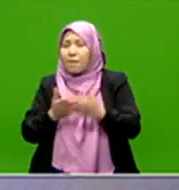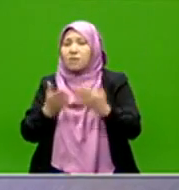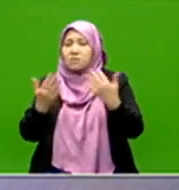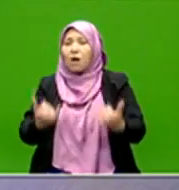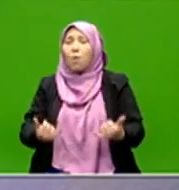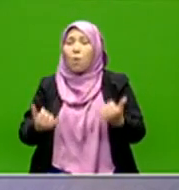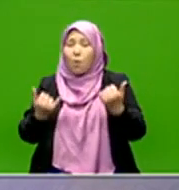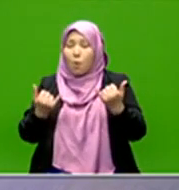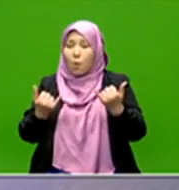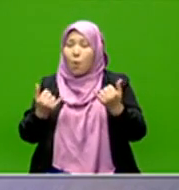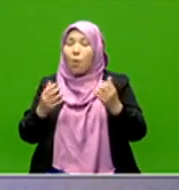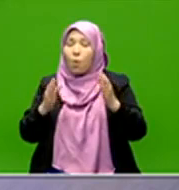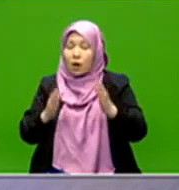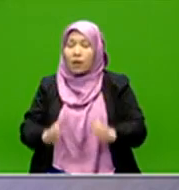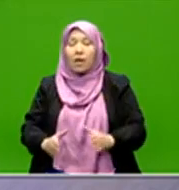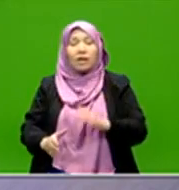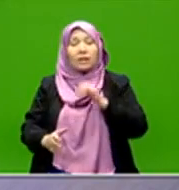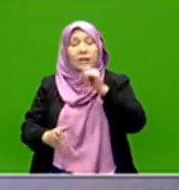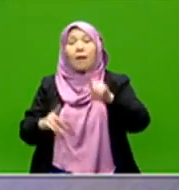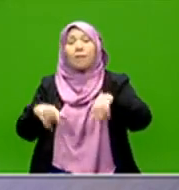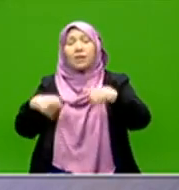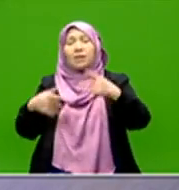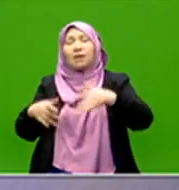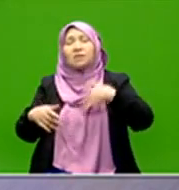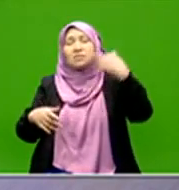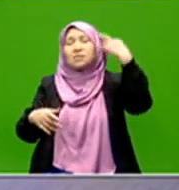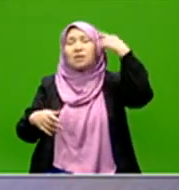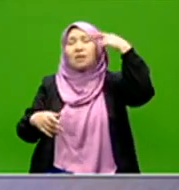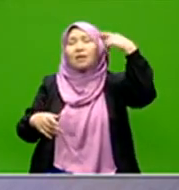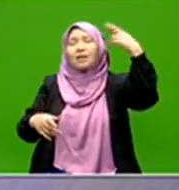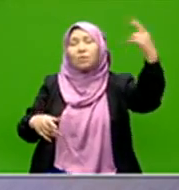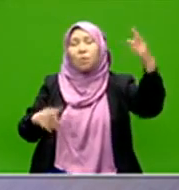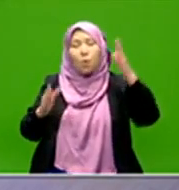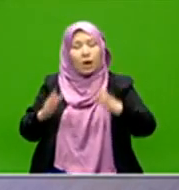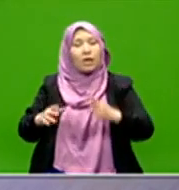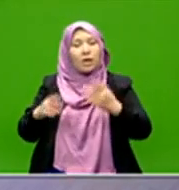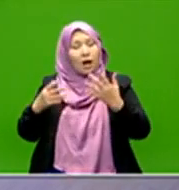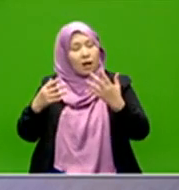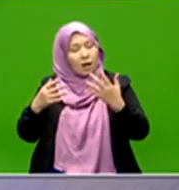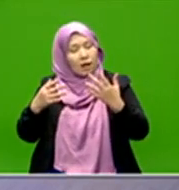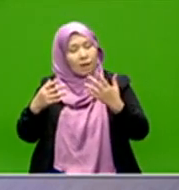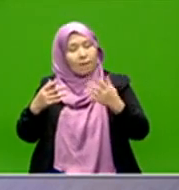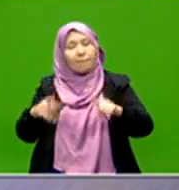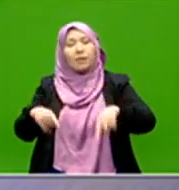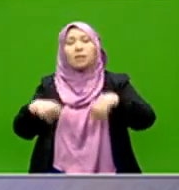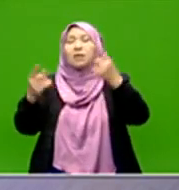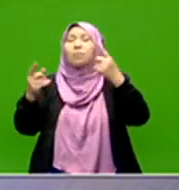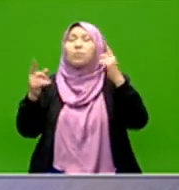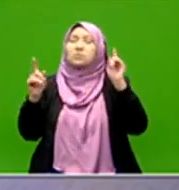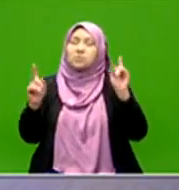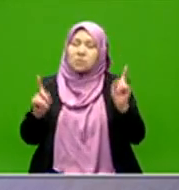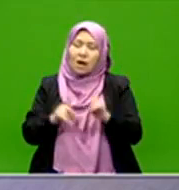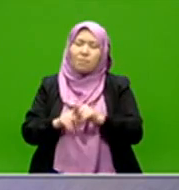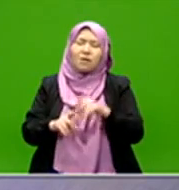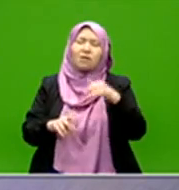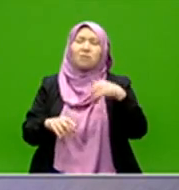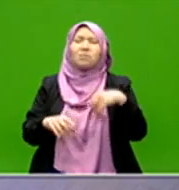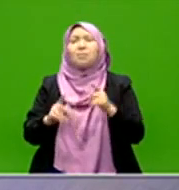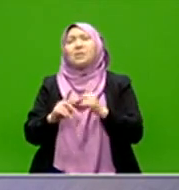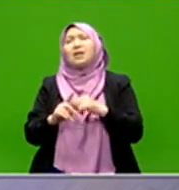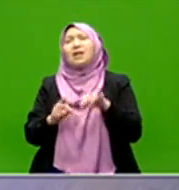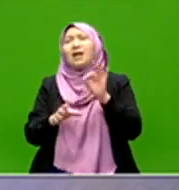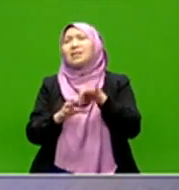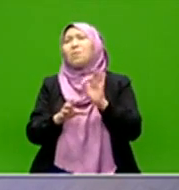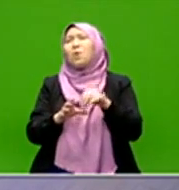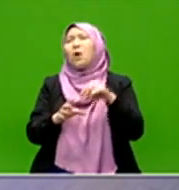tak pergi, dia rasa rindu. Betul, Ustaz. Orang yang dah pergi pun makin rindu. Rindu. Dia dengar-dengar aje bilalah tabung haji nak